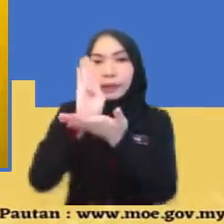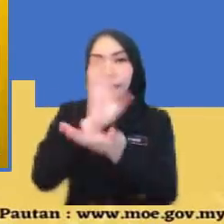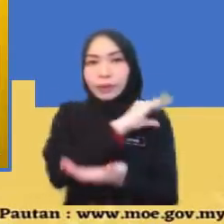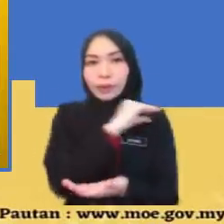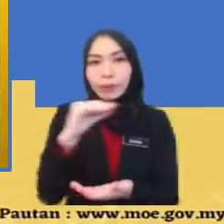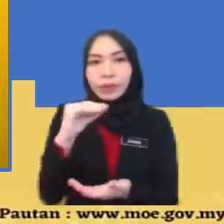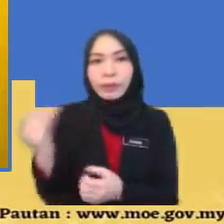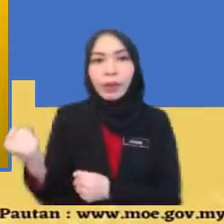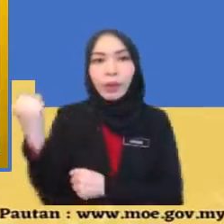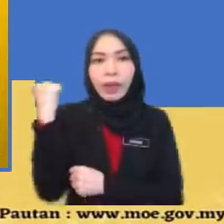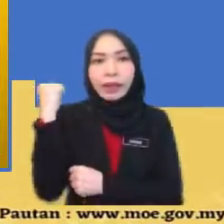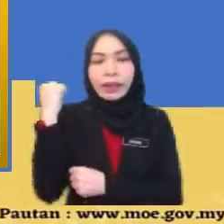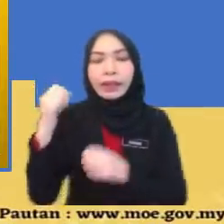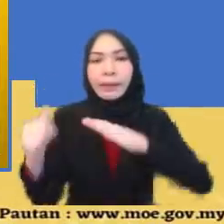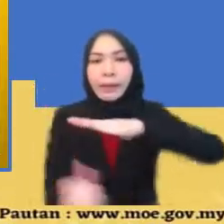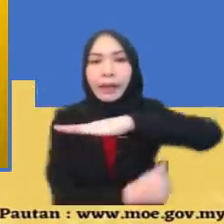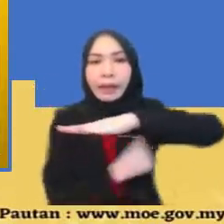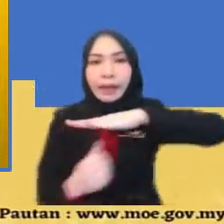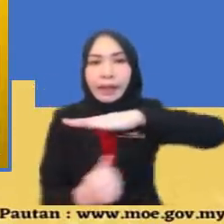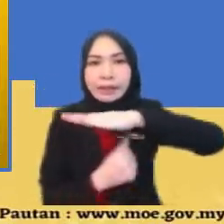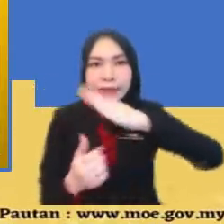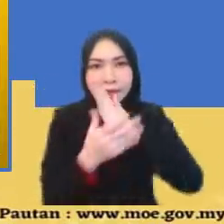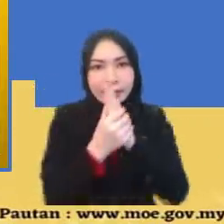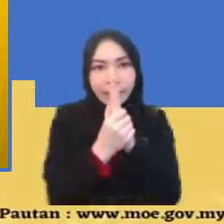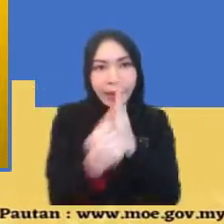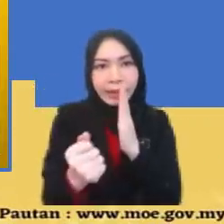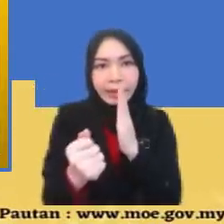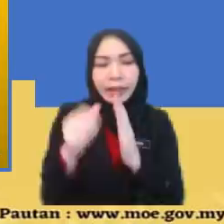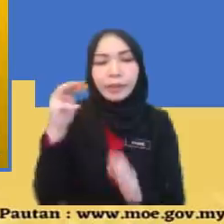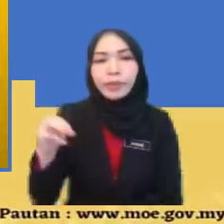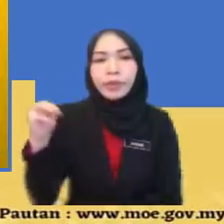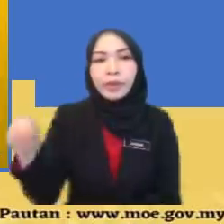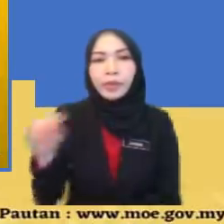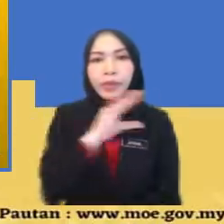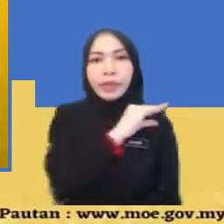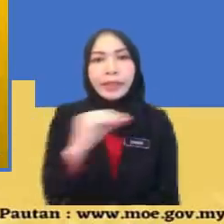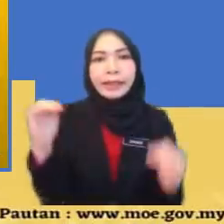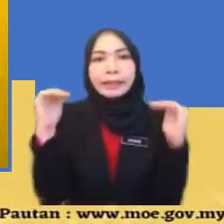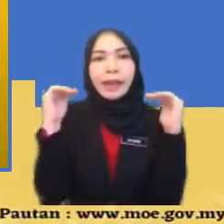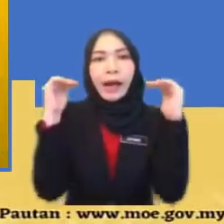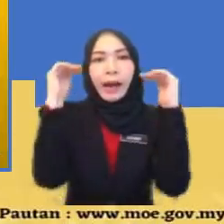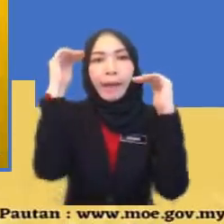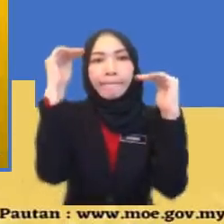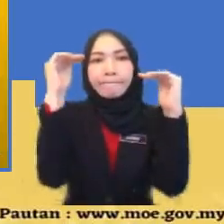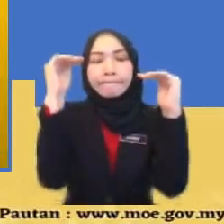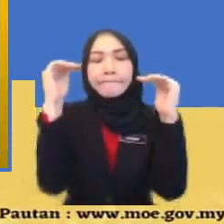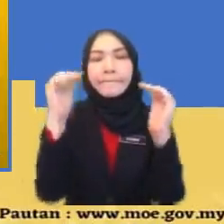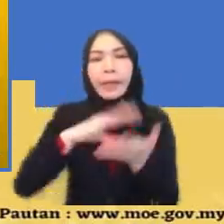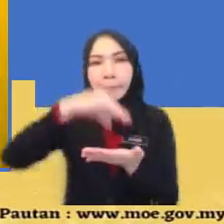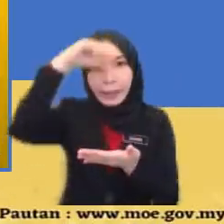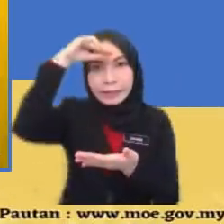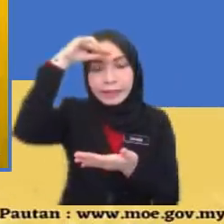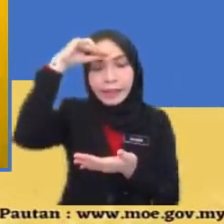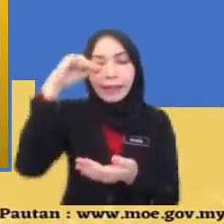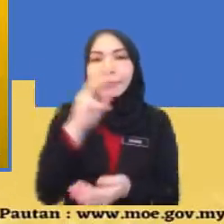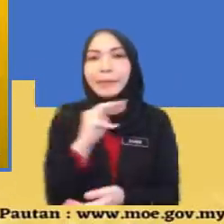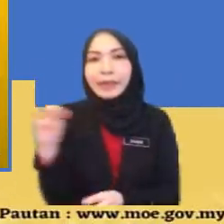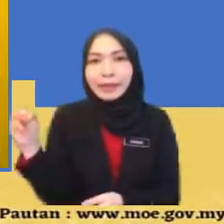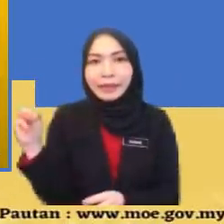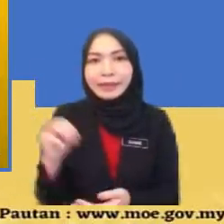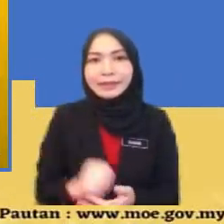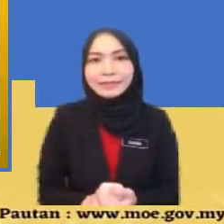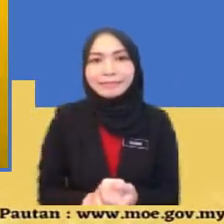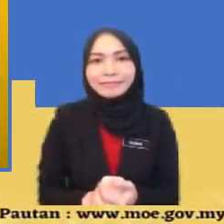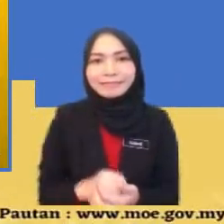kemahiran asas dan tahap pembelajaran mereka Insya Allah Berkah suku ini akan mudah dilaksanakan